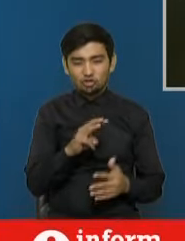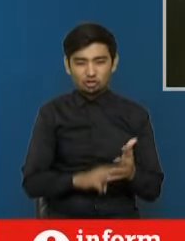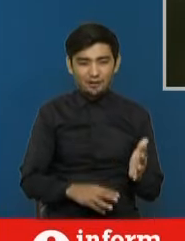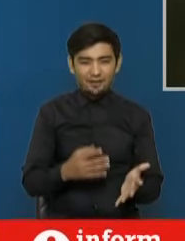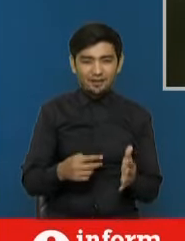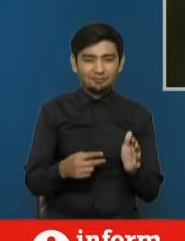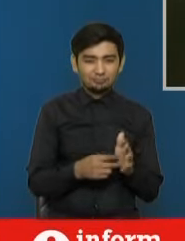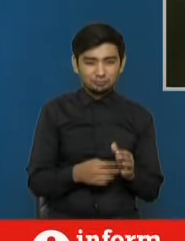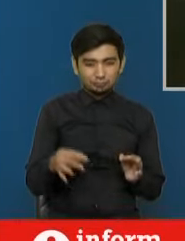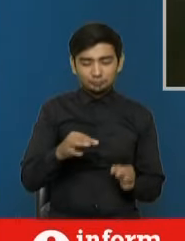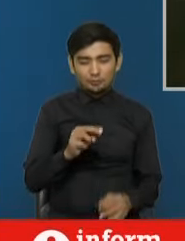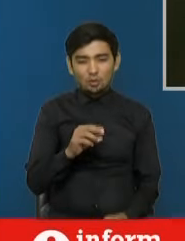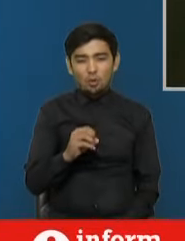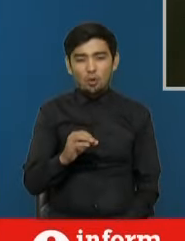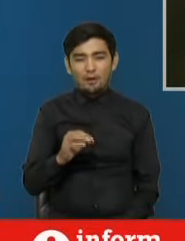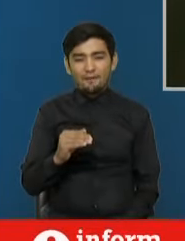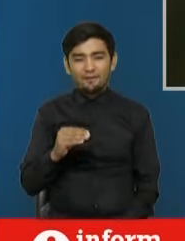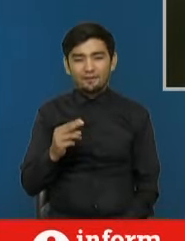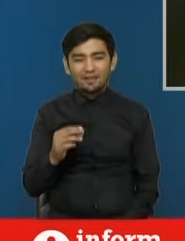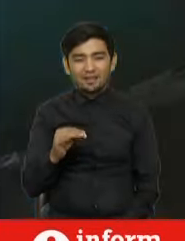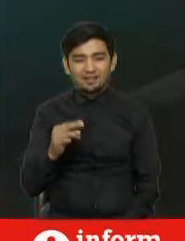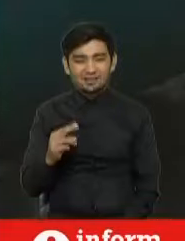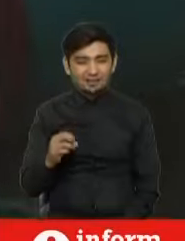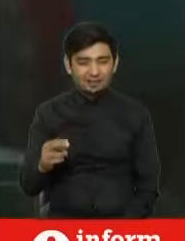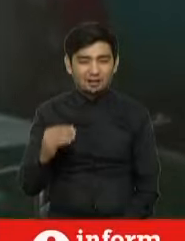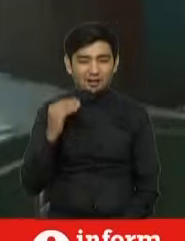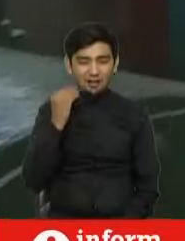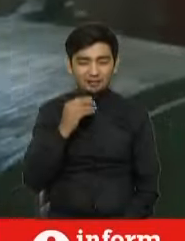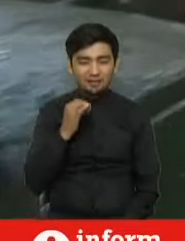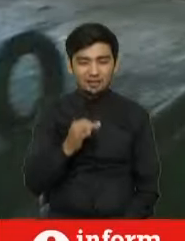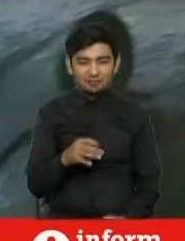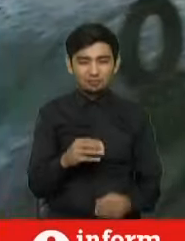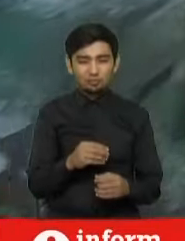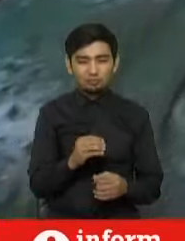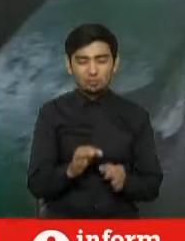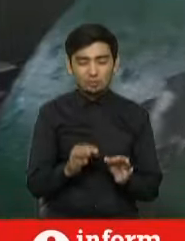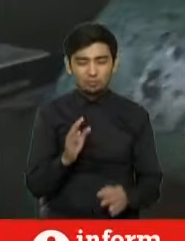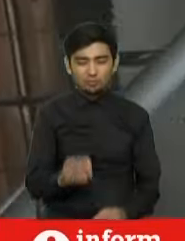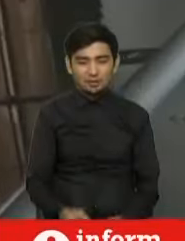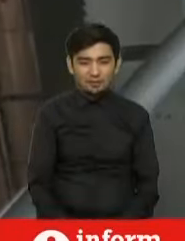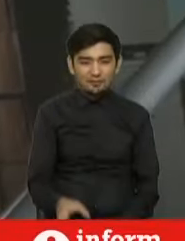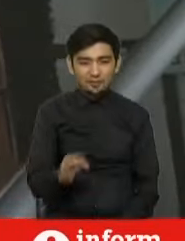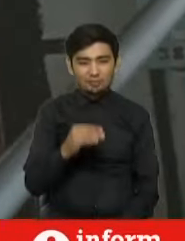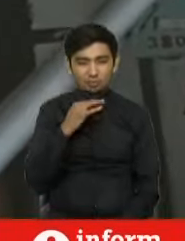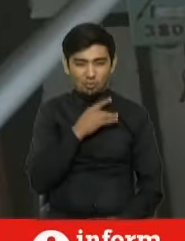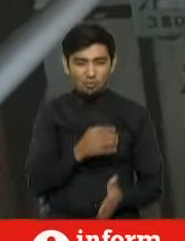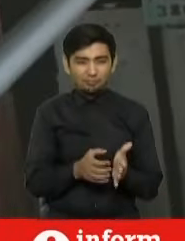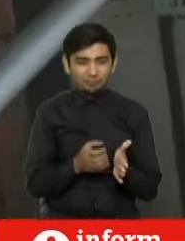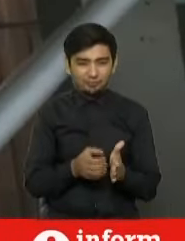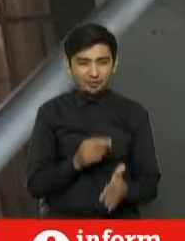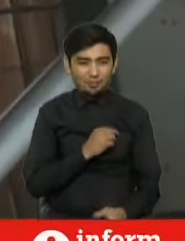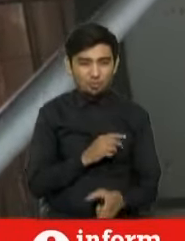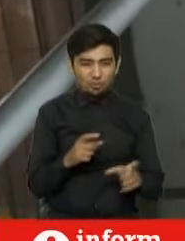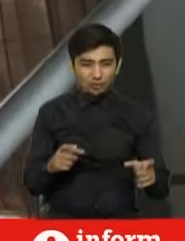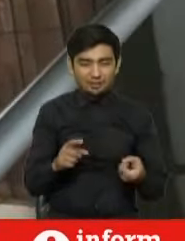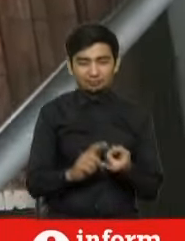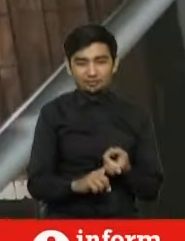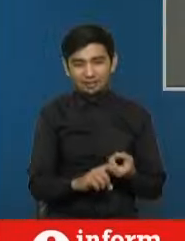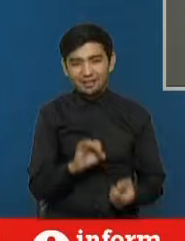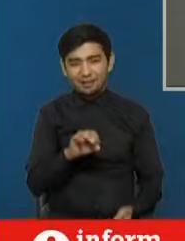жение весовых коэффициентов показателе качества и надёжности проблем в отрасли по-прежнему много и Кадровый дефицит и зависимость от импорта